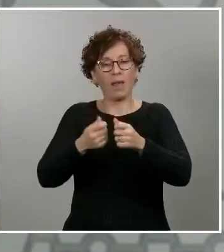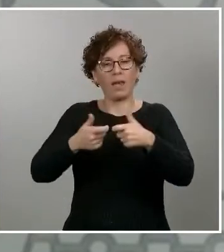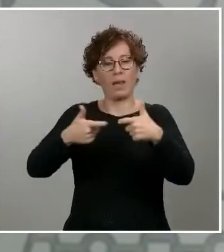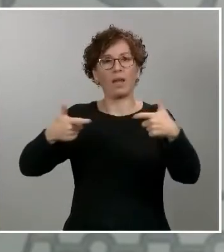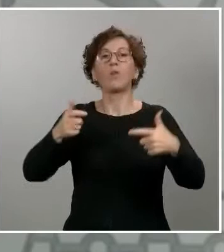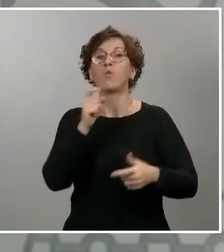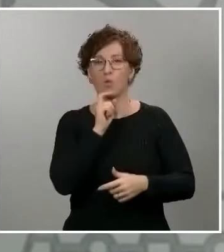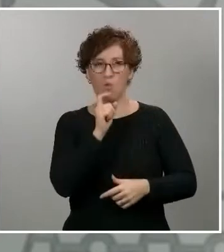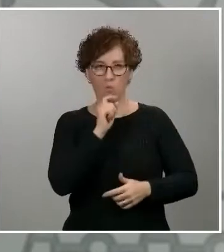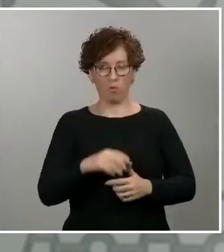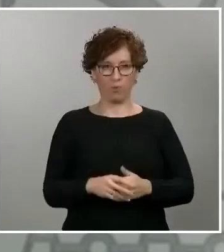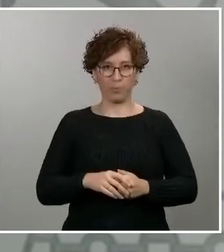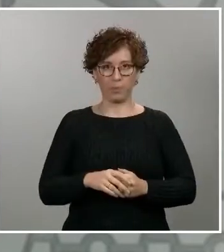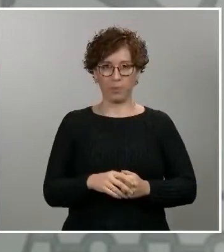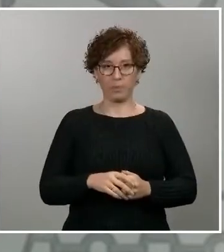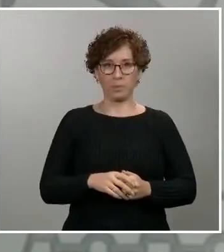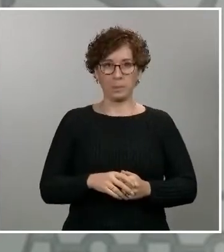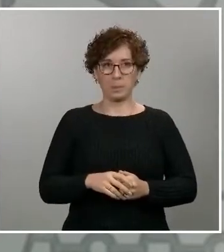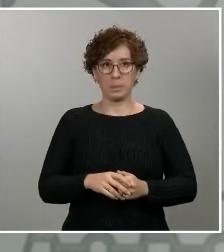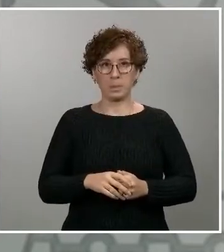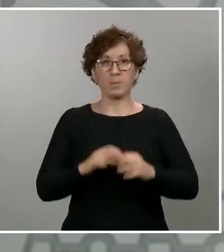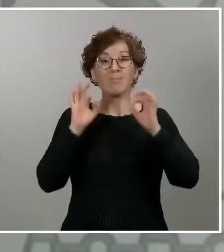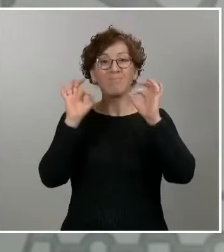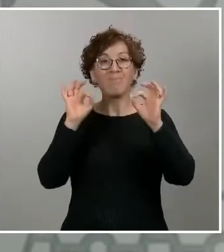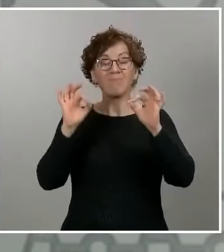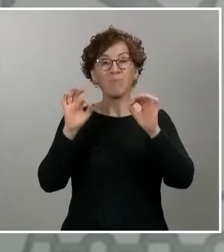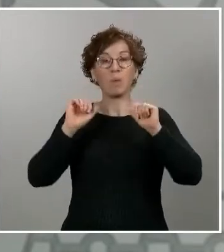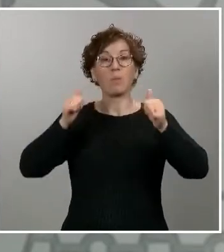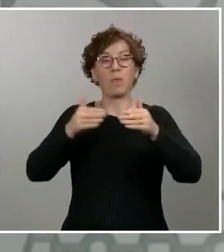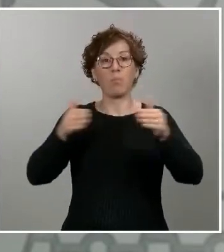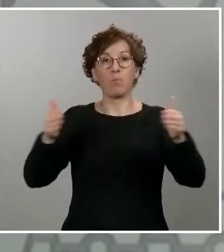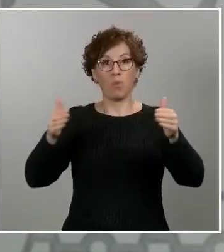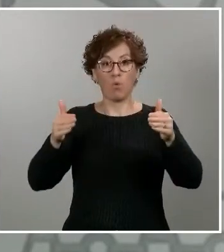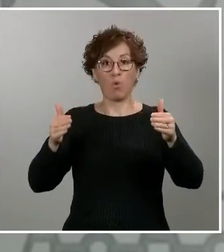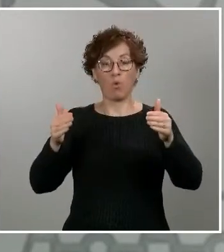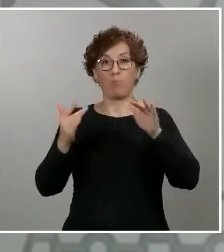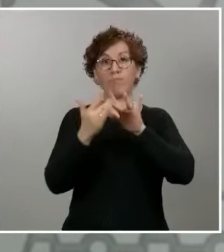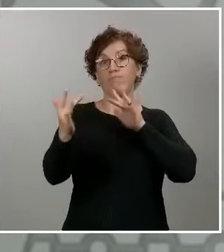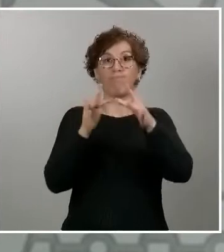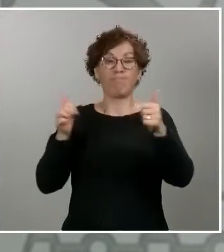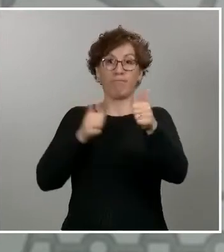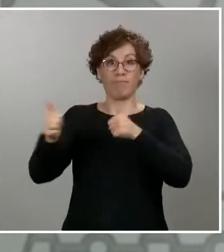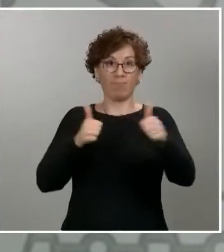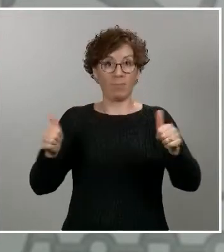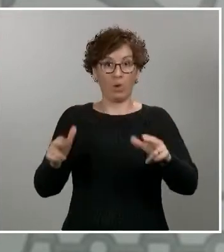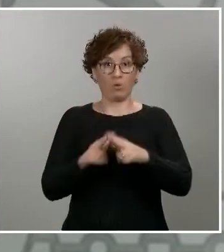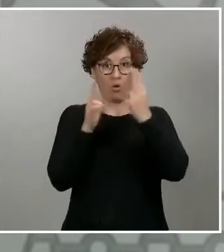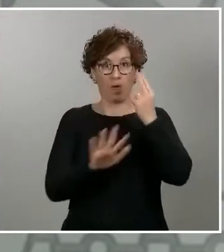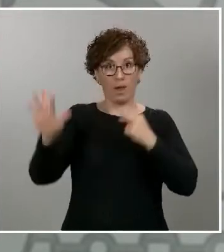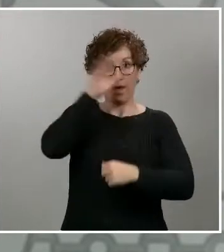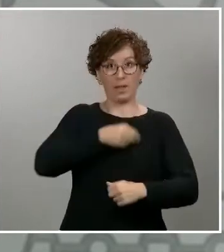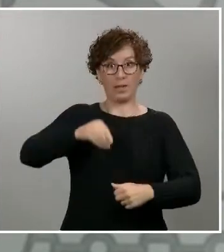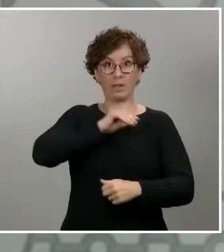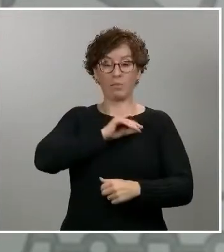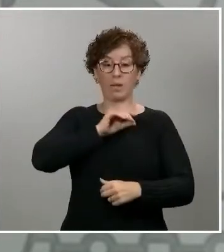des de l'è dia que se iniciaran les mesures de distanciament social general en tota Espanya, del 15 al